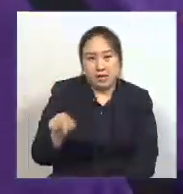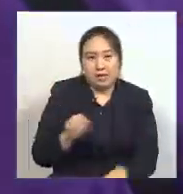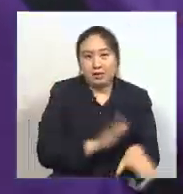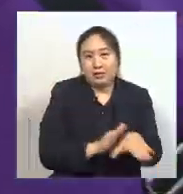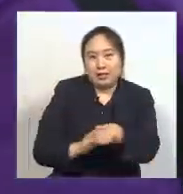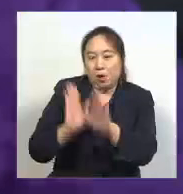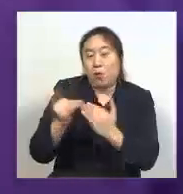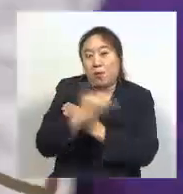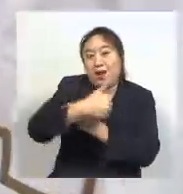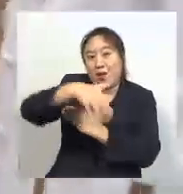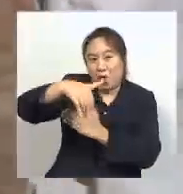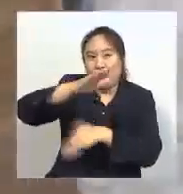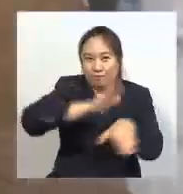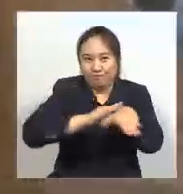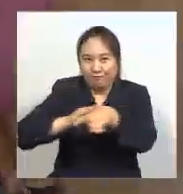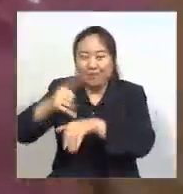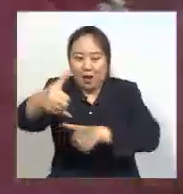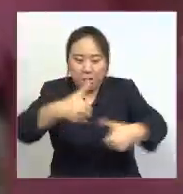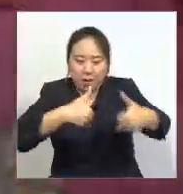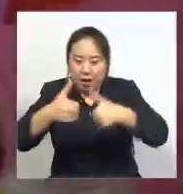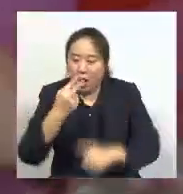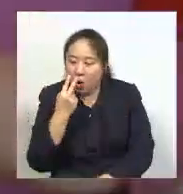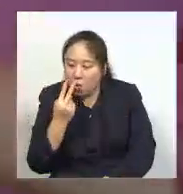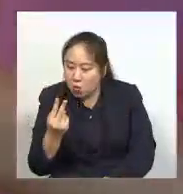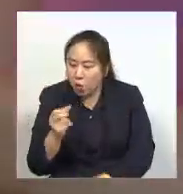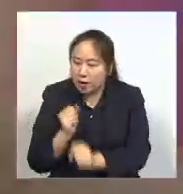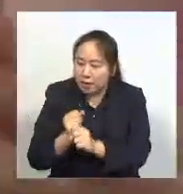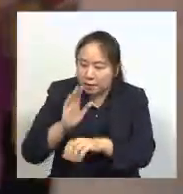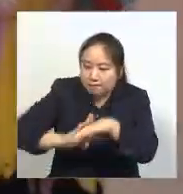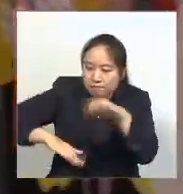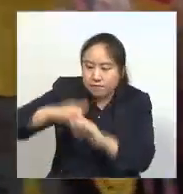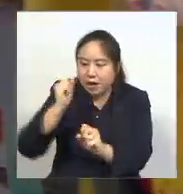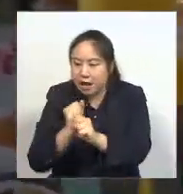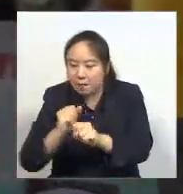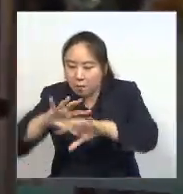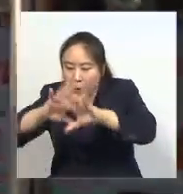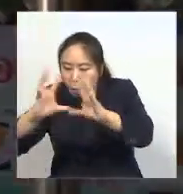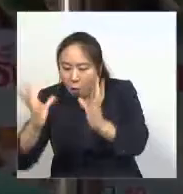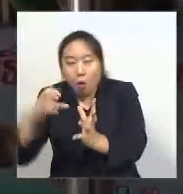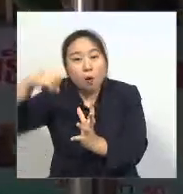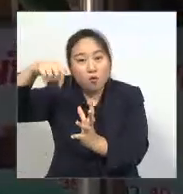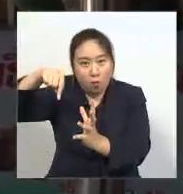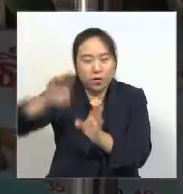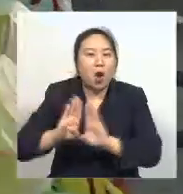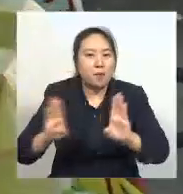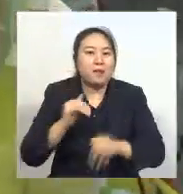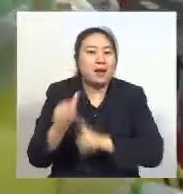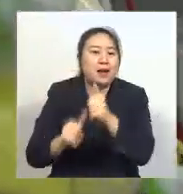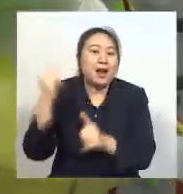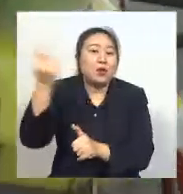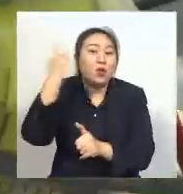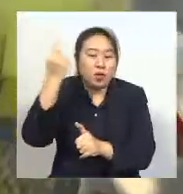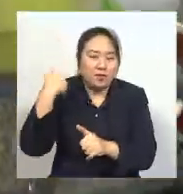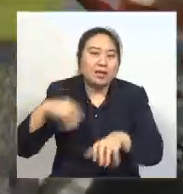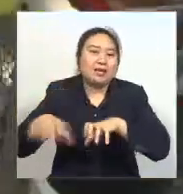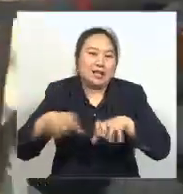าวต่างประเทศเข้ามาเยี่ยมชมแหล่งผลิตโคมล้านนาซึ่งจะเปิดตัวเป็นชุมชนแหล่งท่องเที่ยวเชิงวัฒนธรรมบ้านเมืองศาสตร์ที่จะมีการจัดง